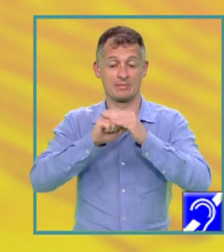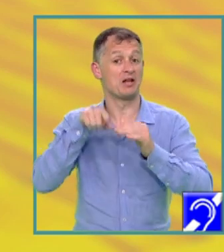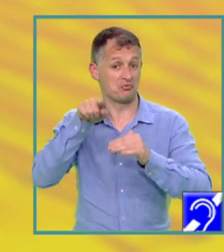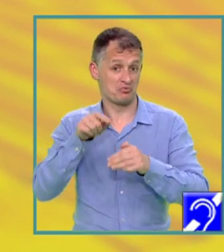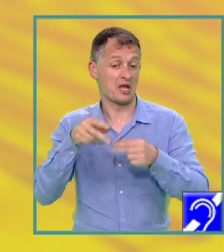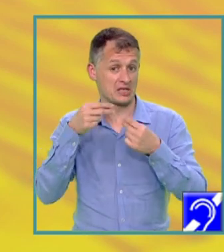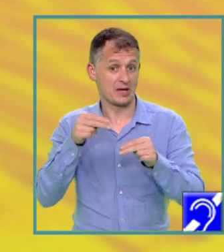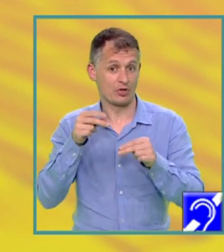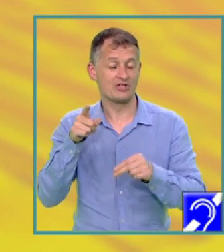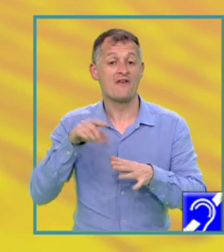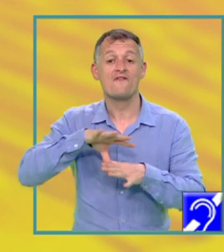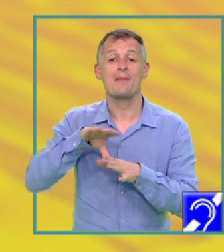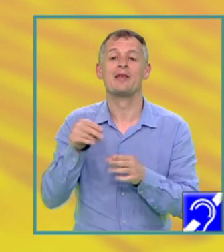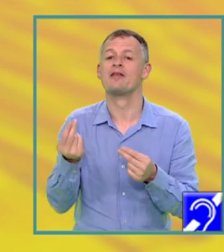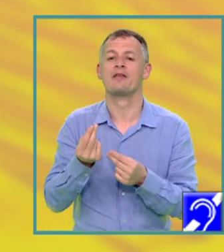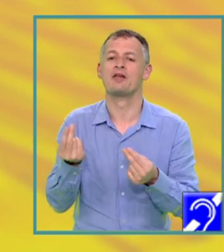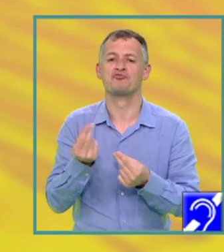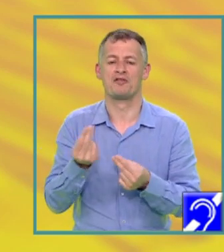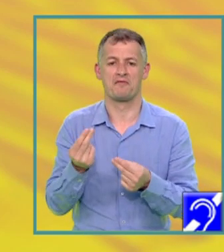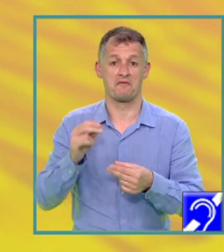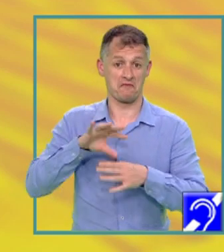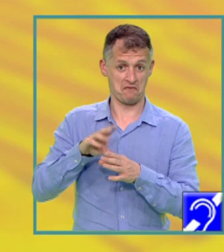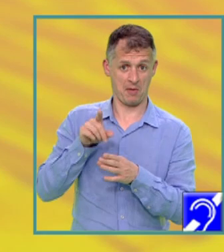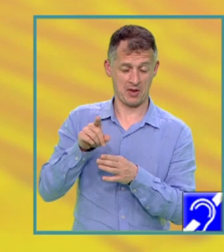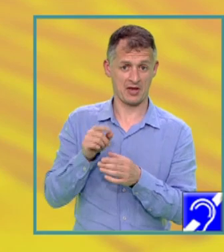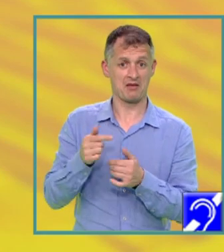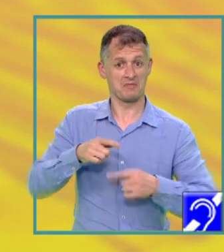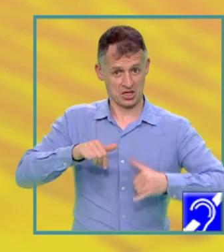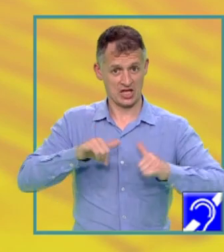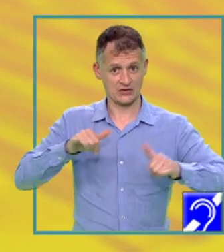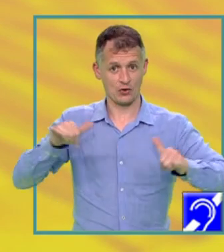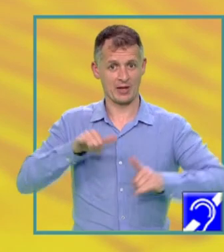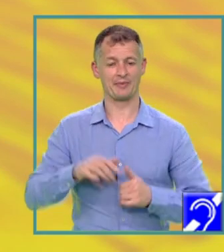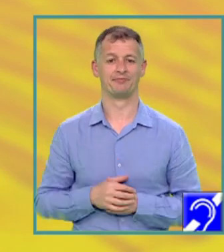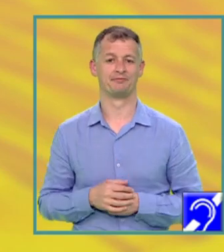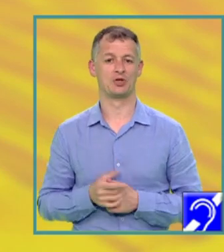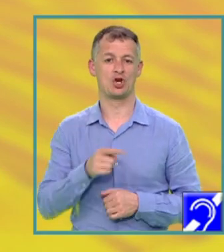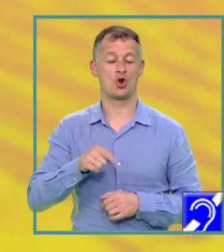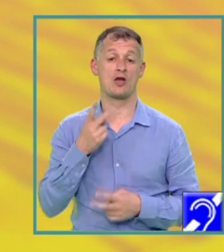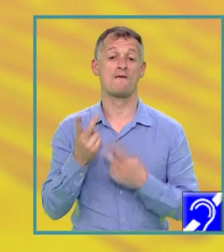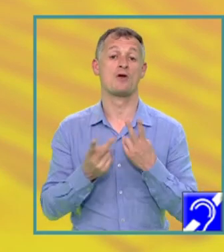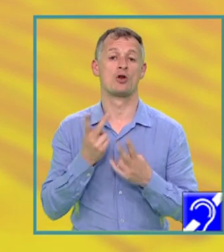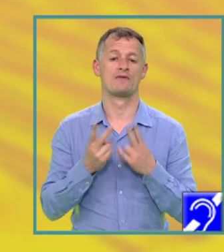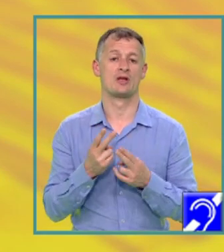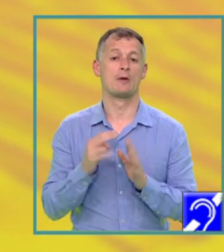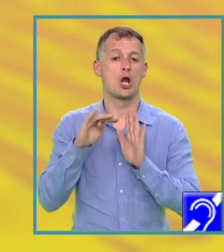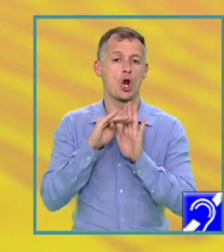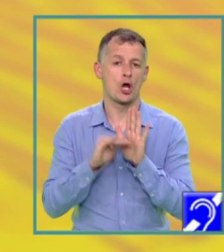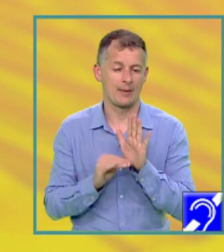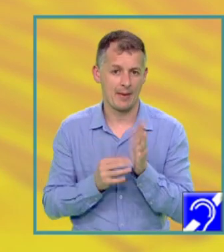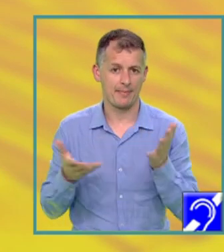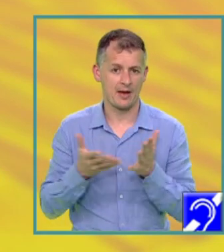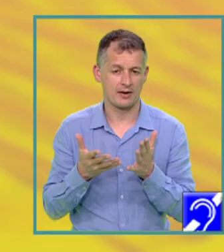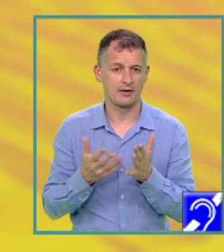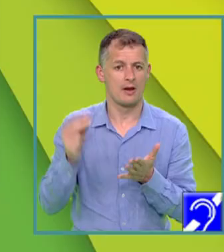este familia. De ce? În cadrul acestei familii noi ne dezvoltăm, noi valorificăm norme pe care le vom performa